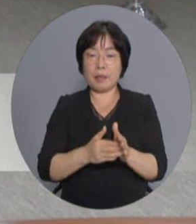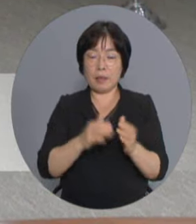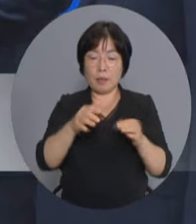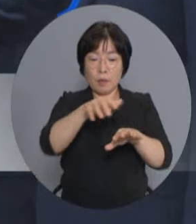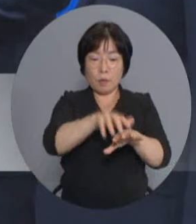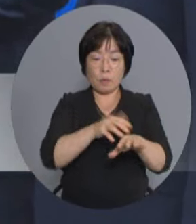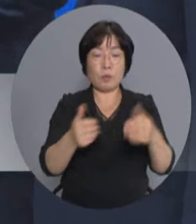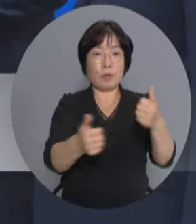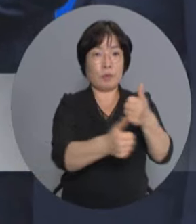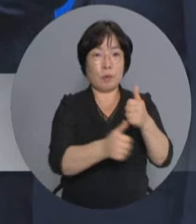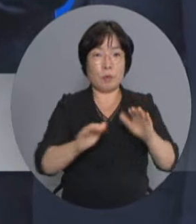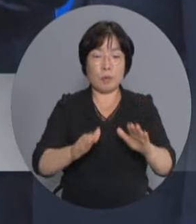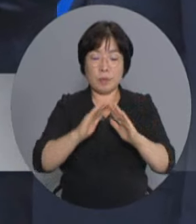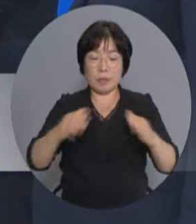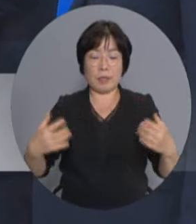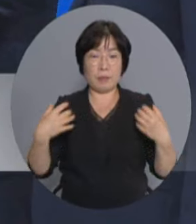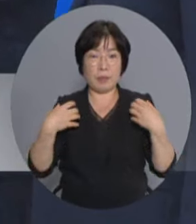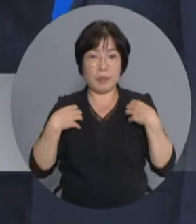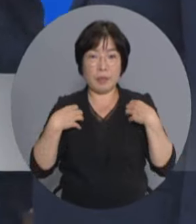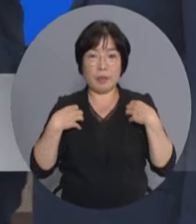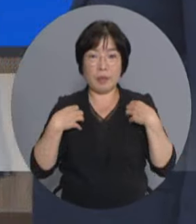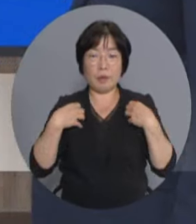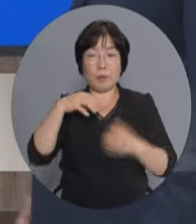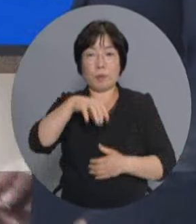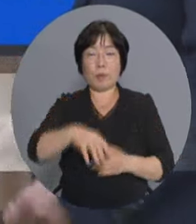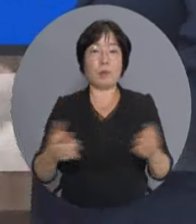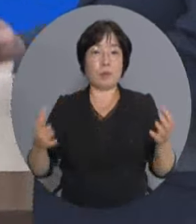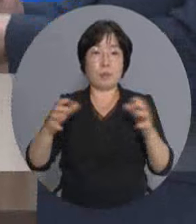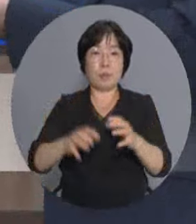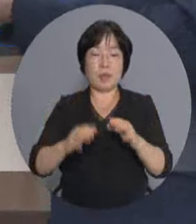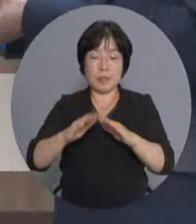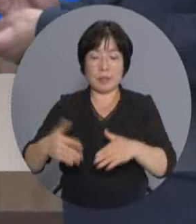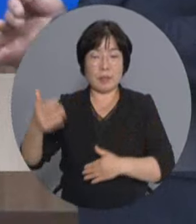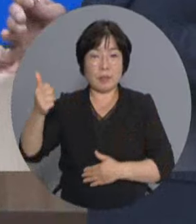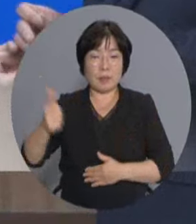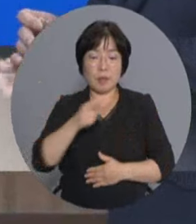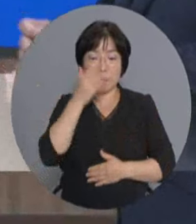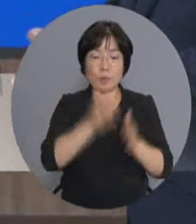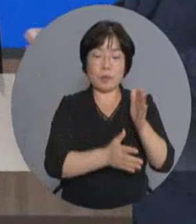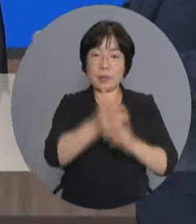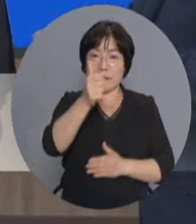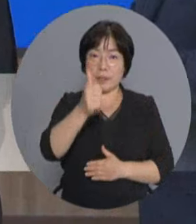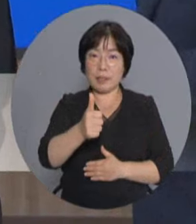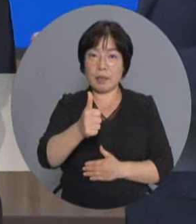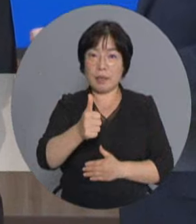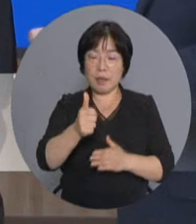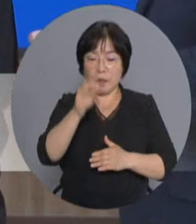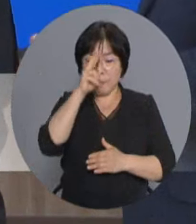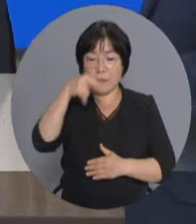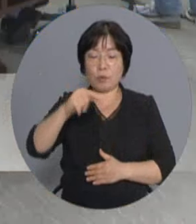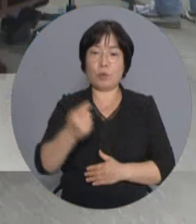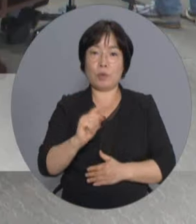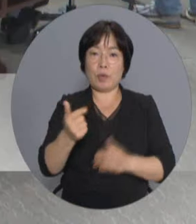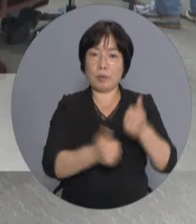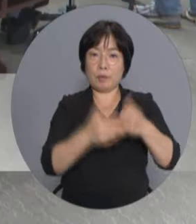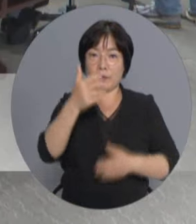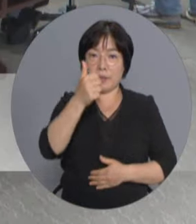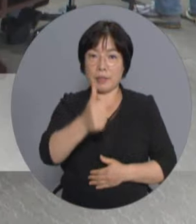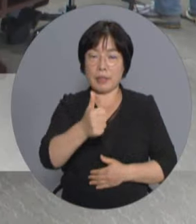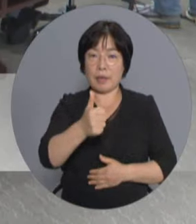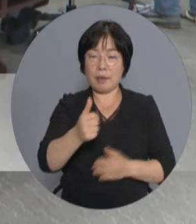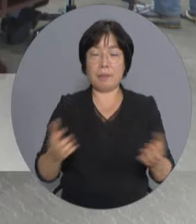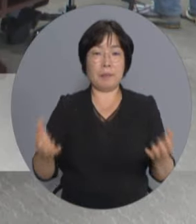섬박람회 조직위원회는 오늘 전남도청 서재필실에서 김영록 지사와 정기명 시장, 박수관 위원장,